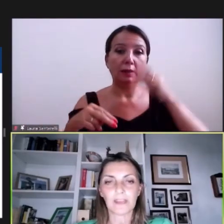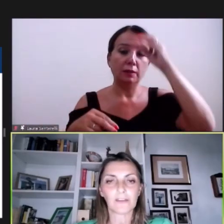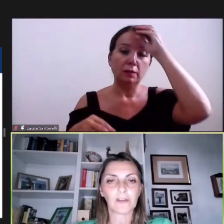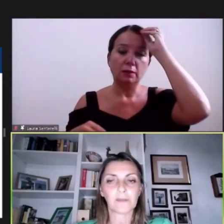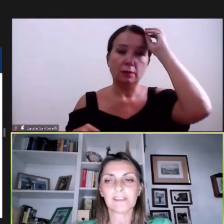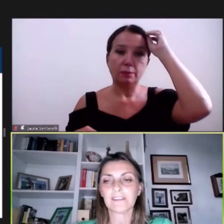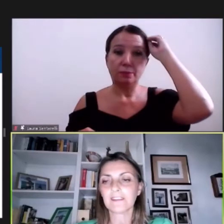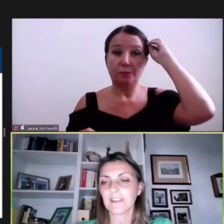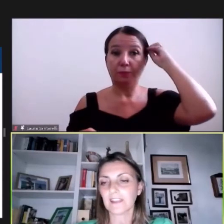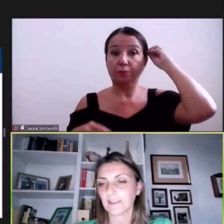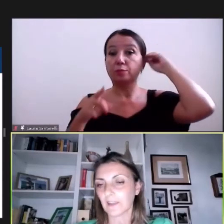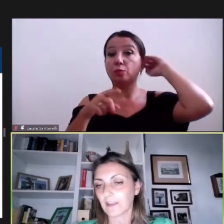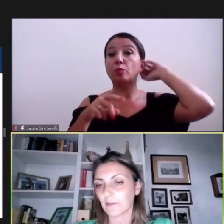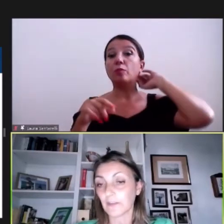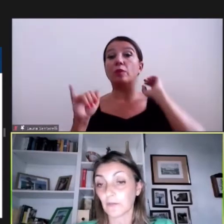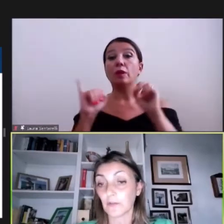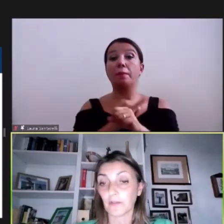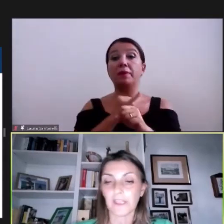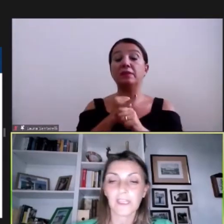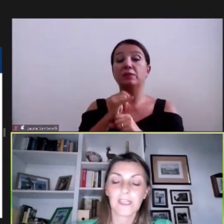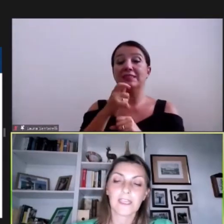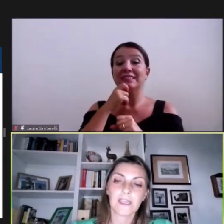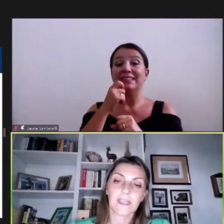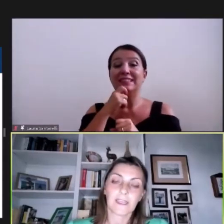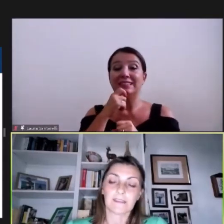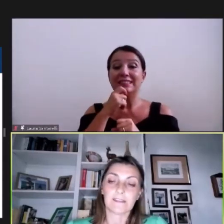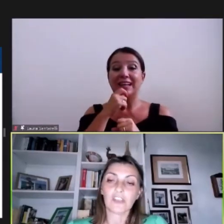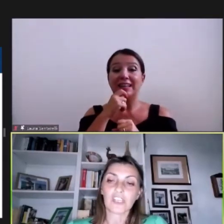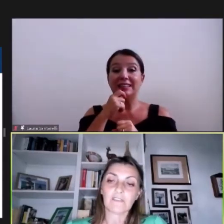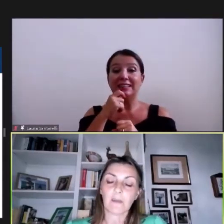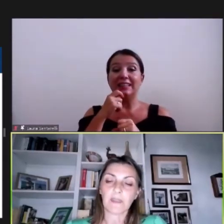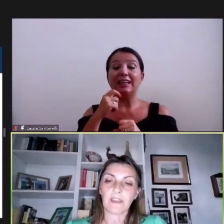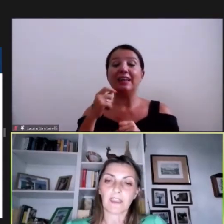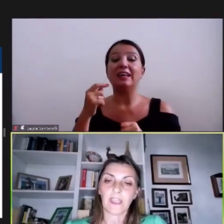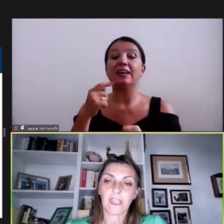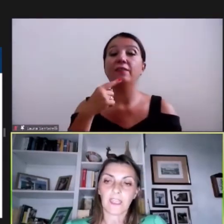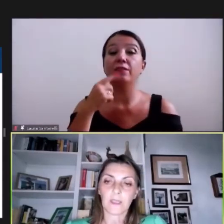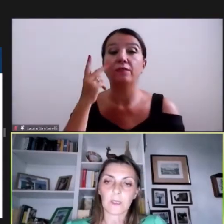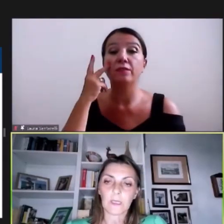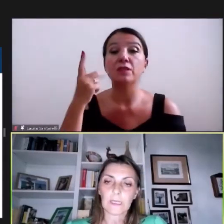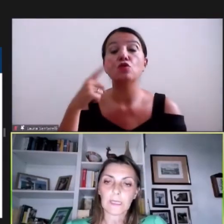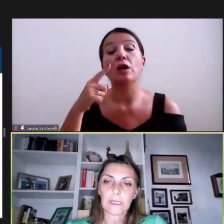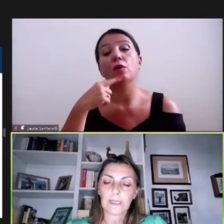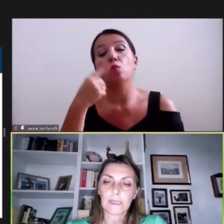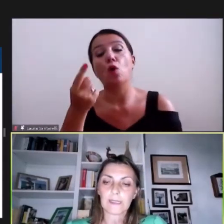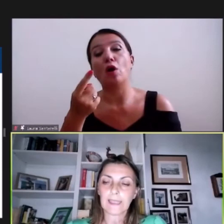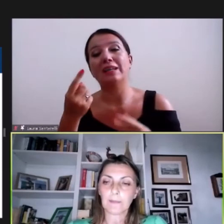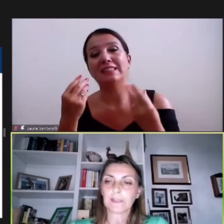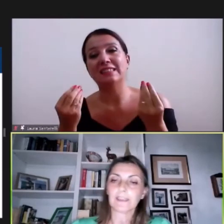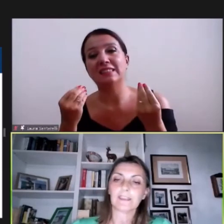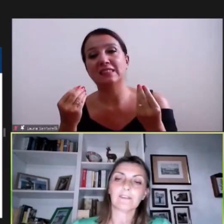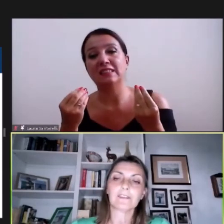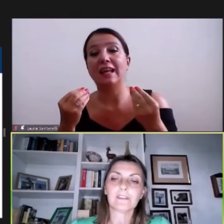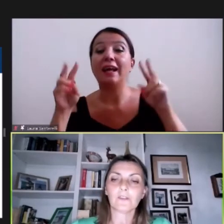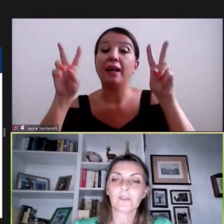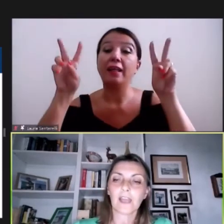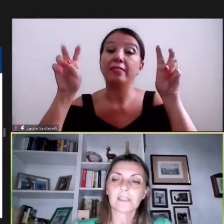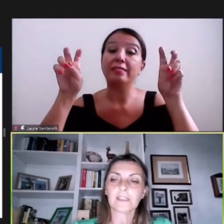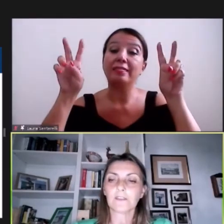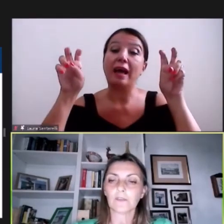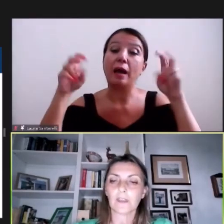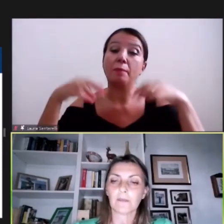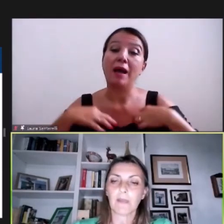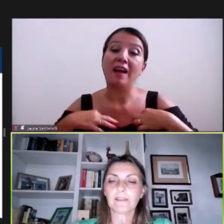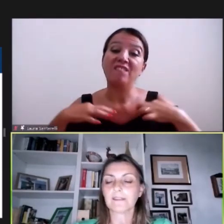Questo è particolarmente interessante, anche visto quello che si diceva, perché il tema dei vestiti